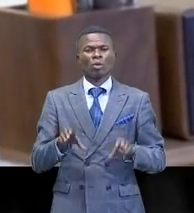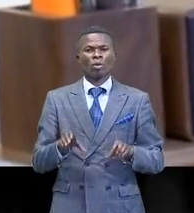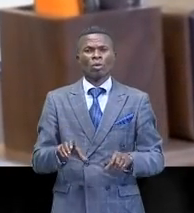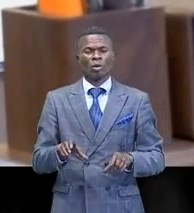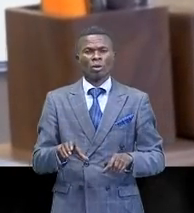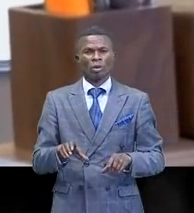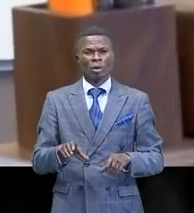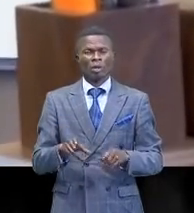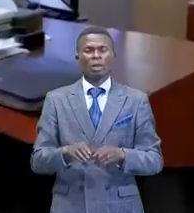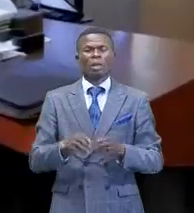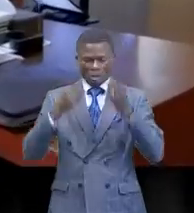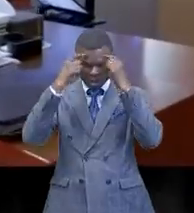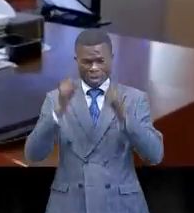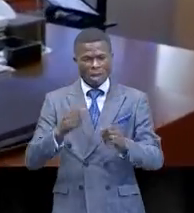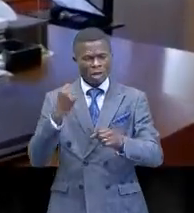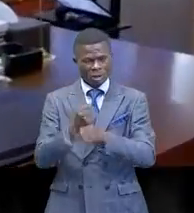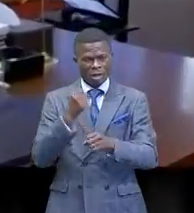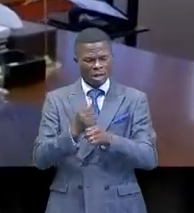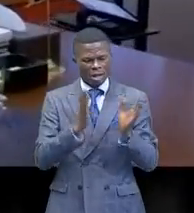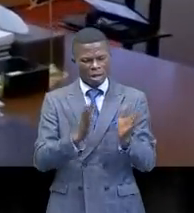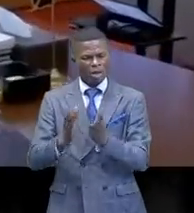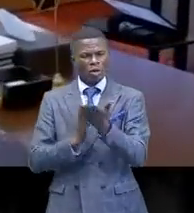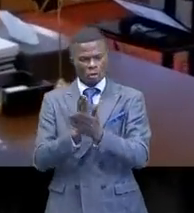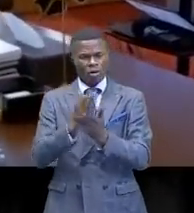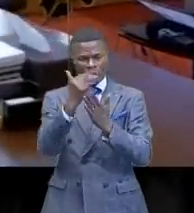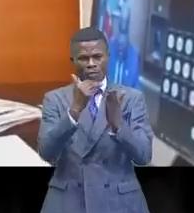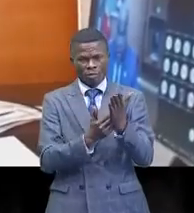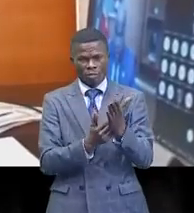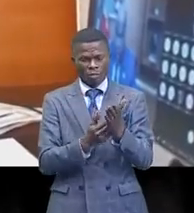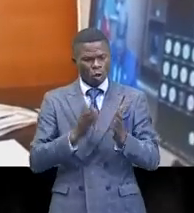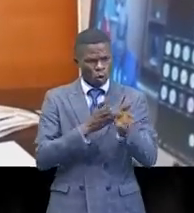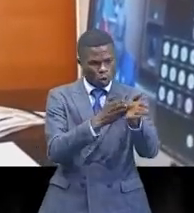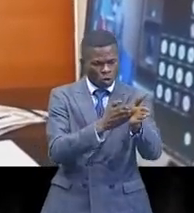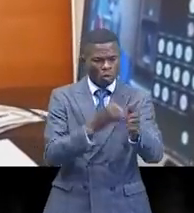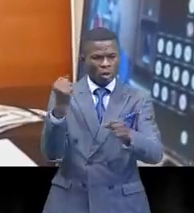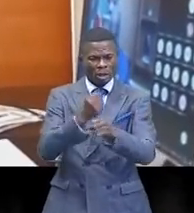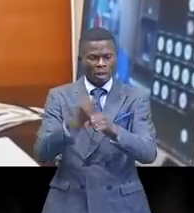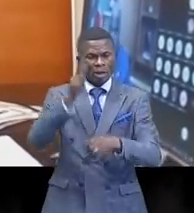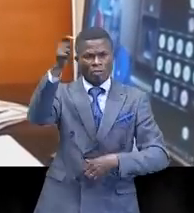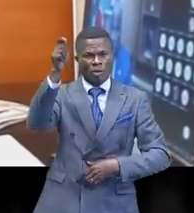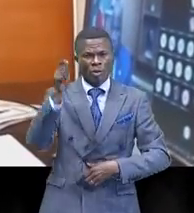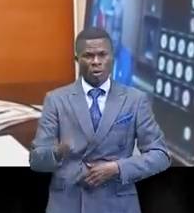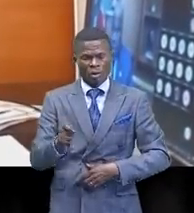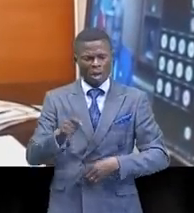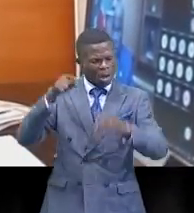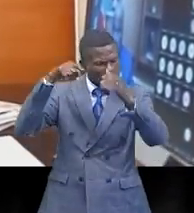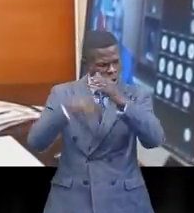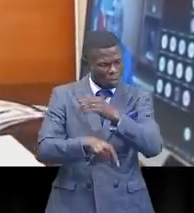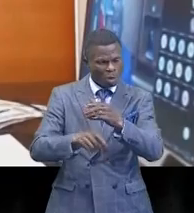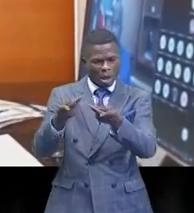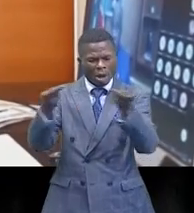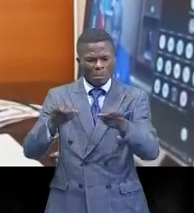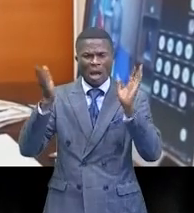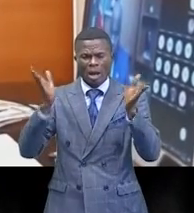Congo ont pris et mettent en œuvre les dispositifs suivants. La poursuite des opérations militaires en profondeur dans les zones